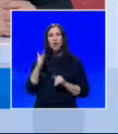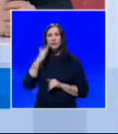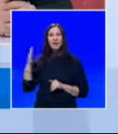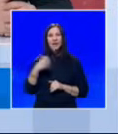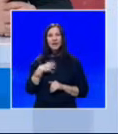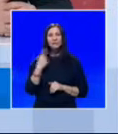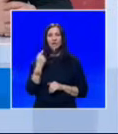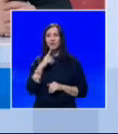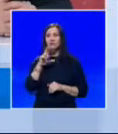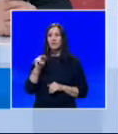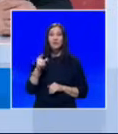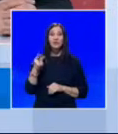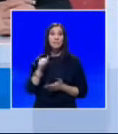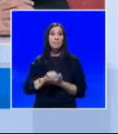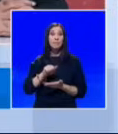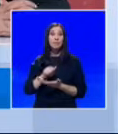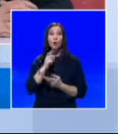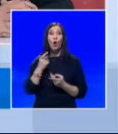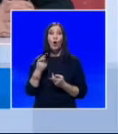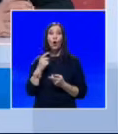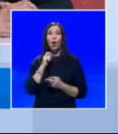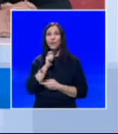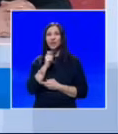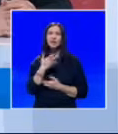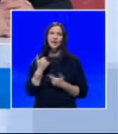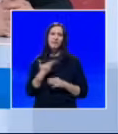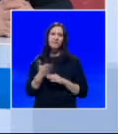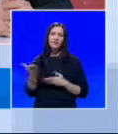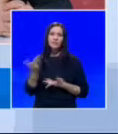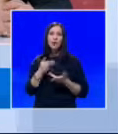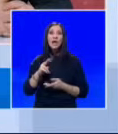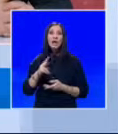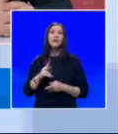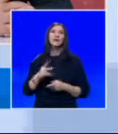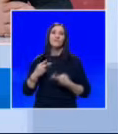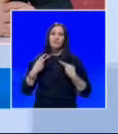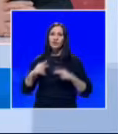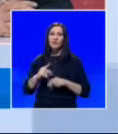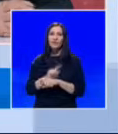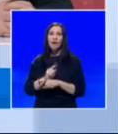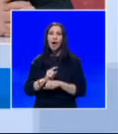пресконференция, че няма повече да се преговаря и че или връщат мандата веднага, или